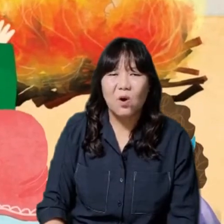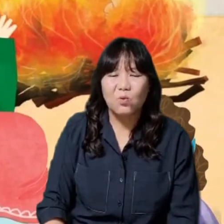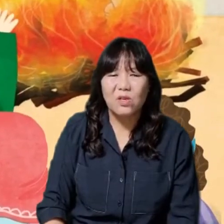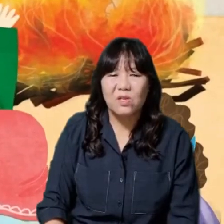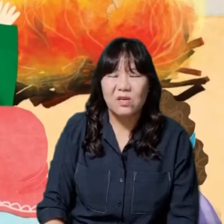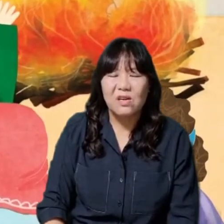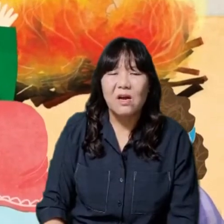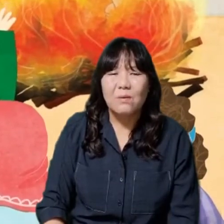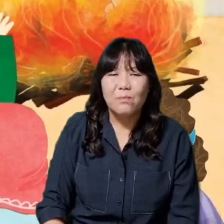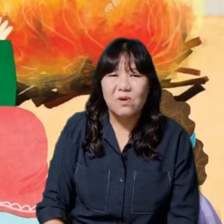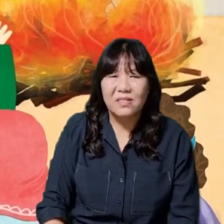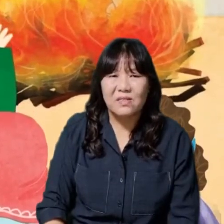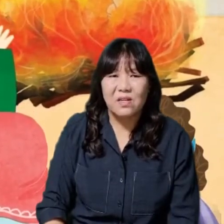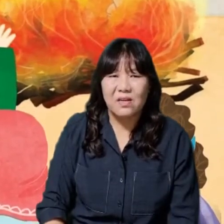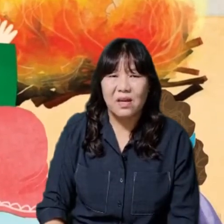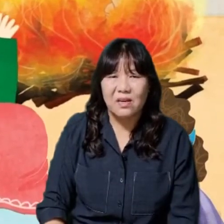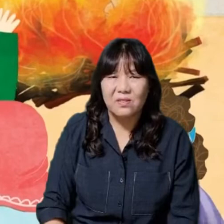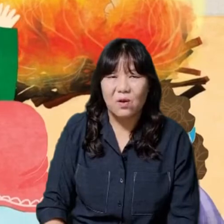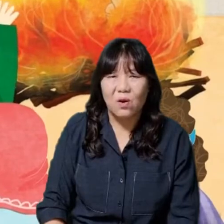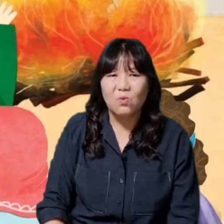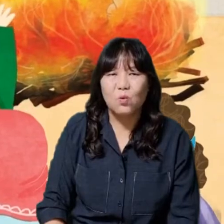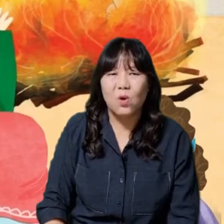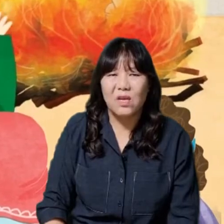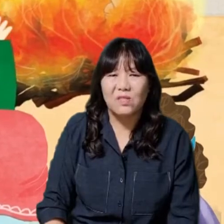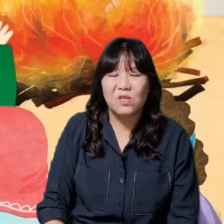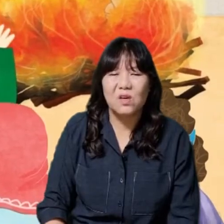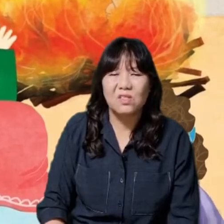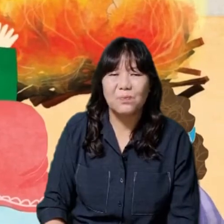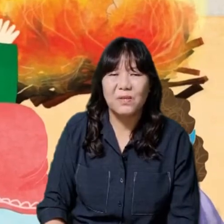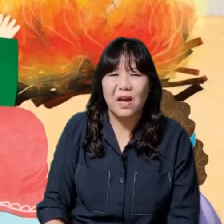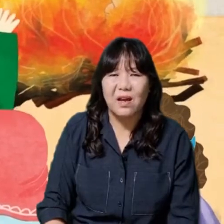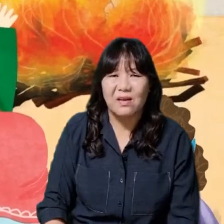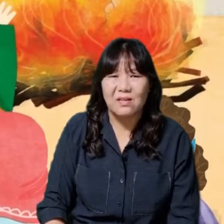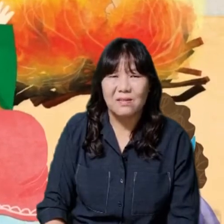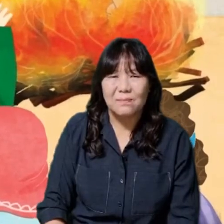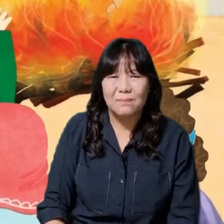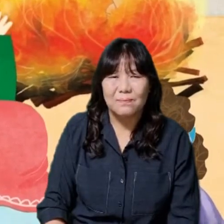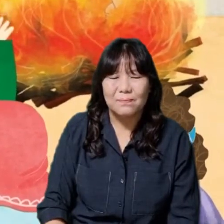하나님께서 우리를 블레셋에게서 구원해 주실 것입니다.